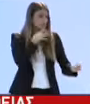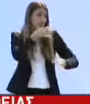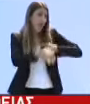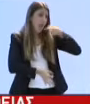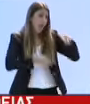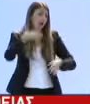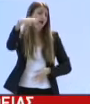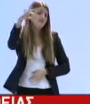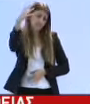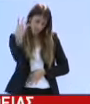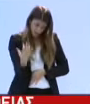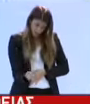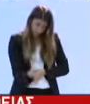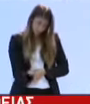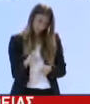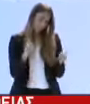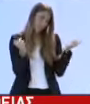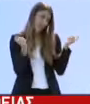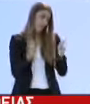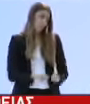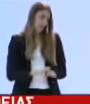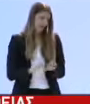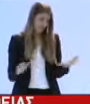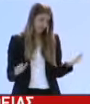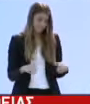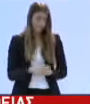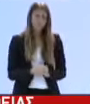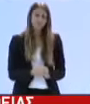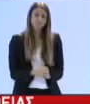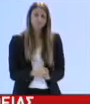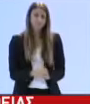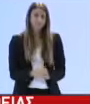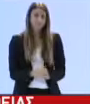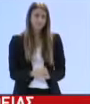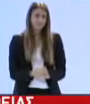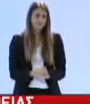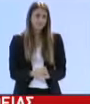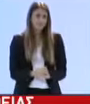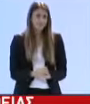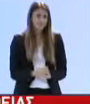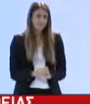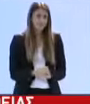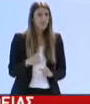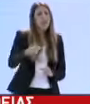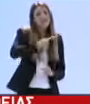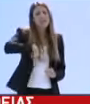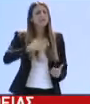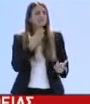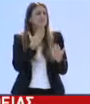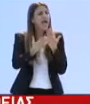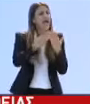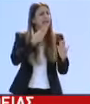Αλλά για μας Για μας αλληλεγγύη δεν είναι